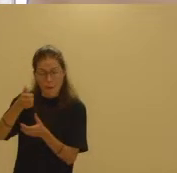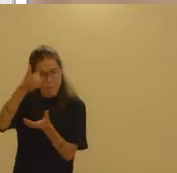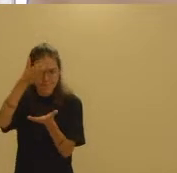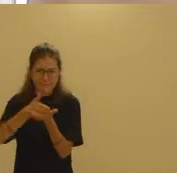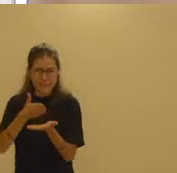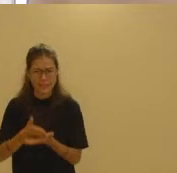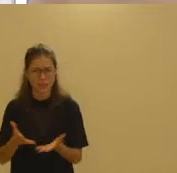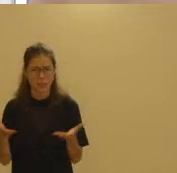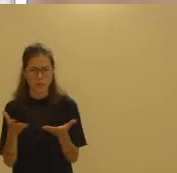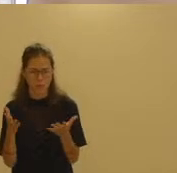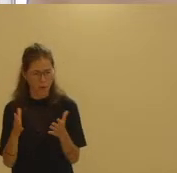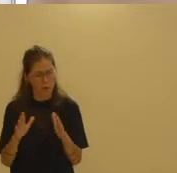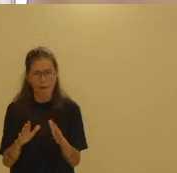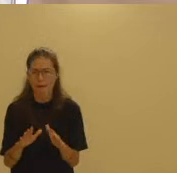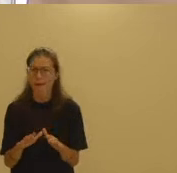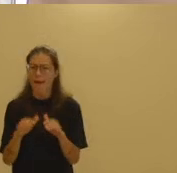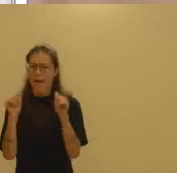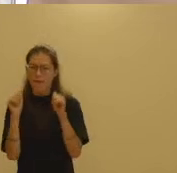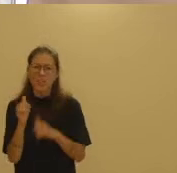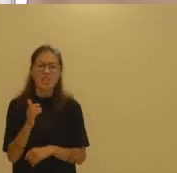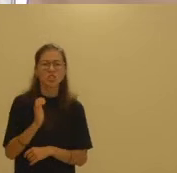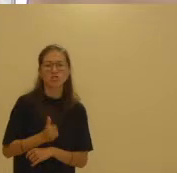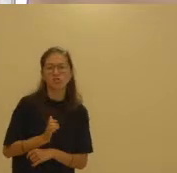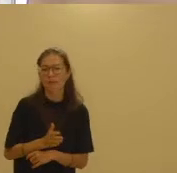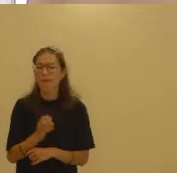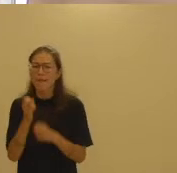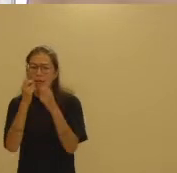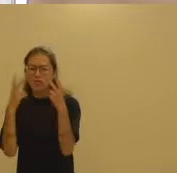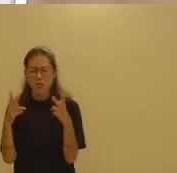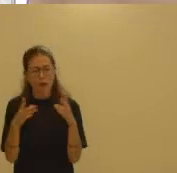empêcher la divagation des chiens et des chats.